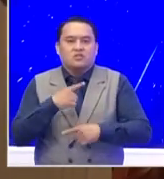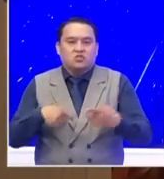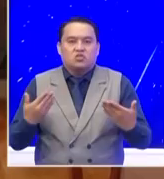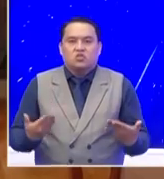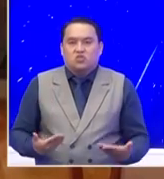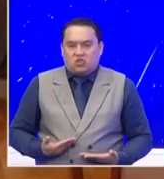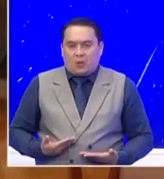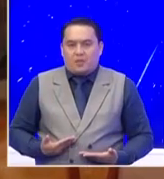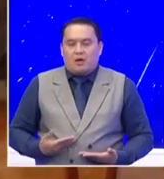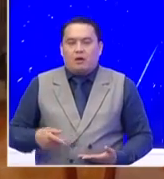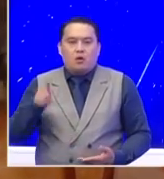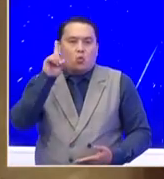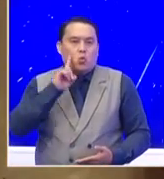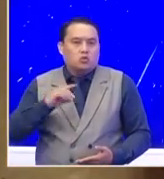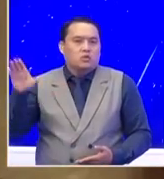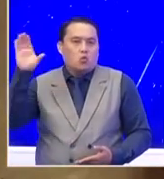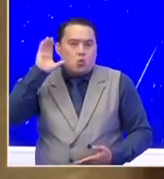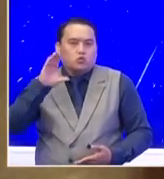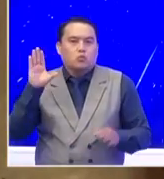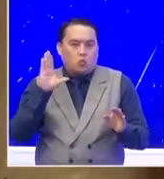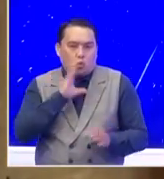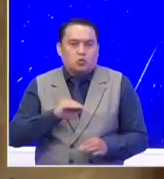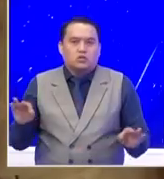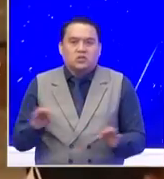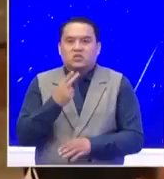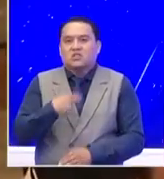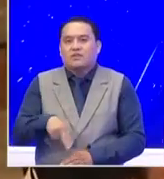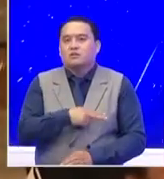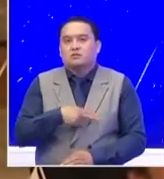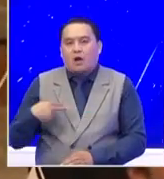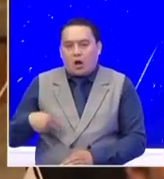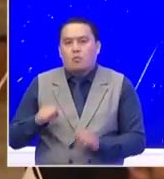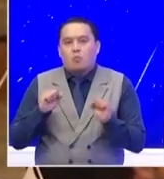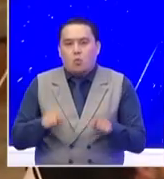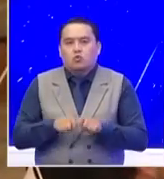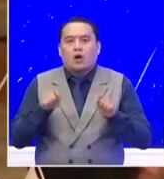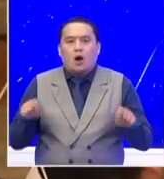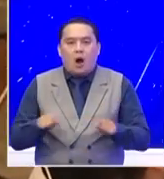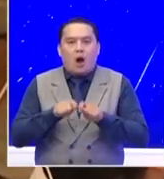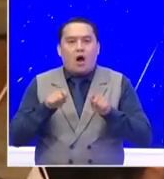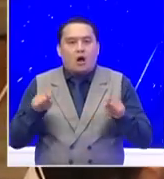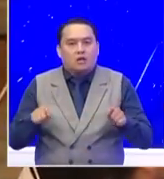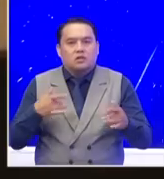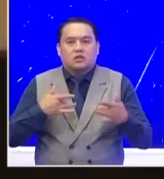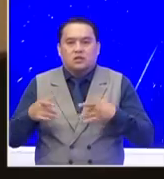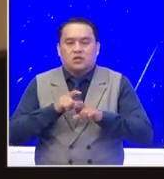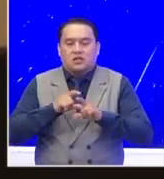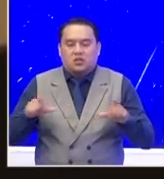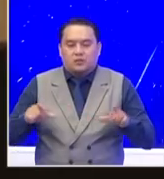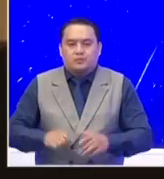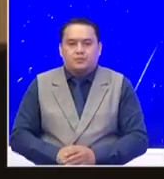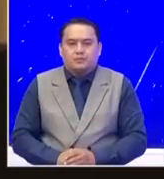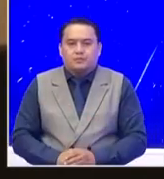жизни. Насладиться классической музыкой смогут и жители Швейцарии. Там тоже распахнули двери, концертные залы и